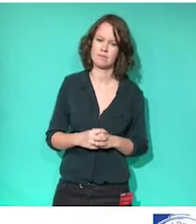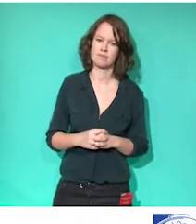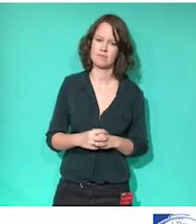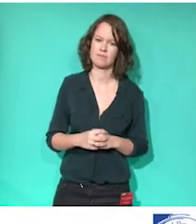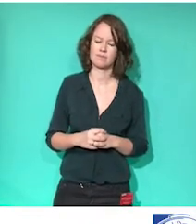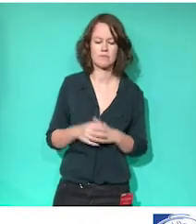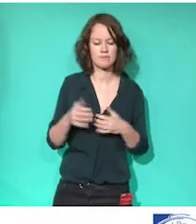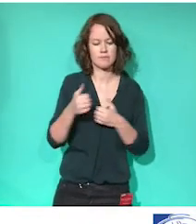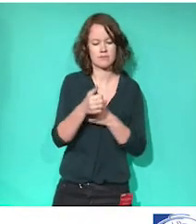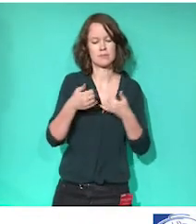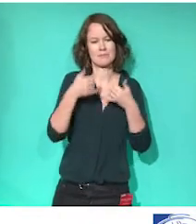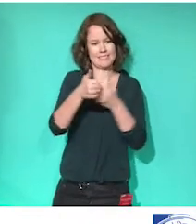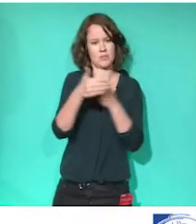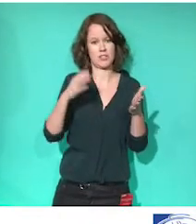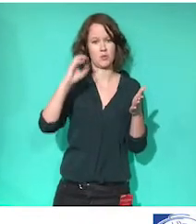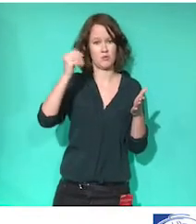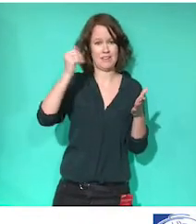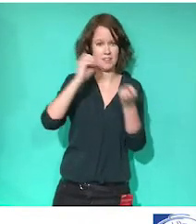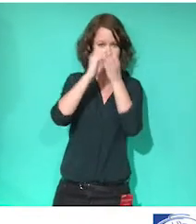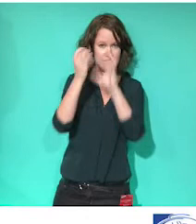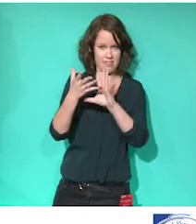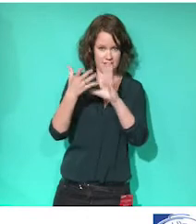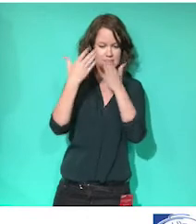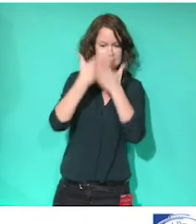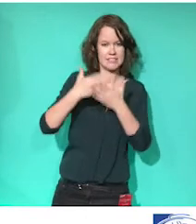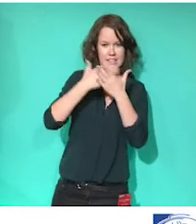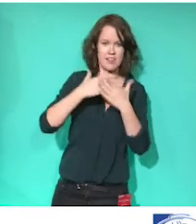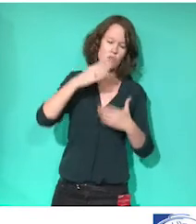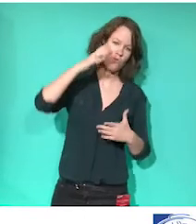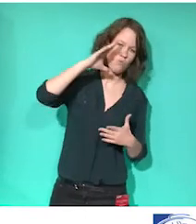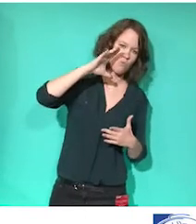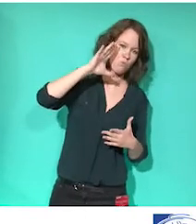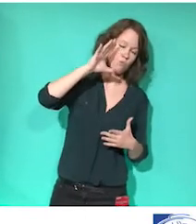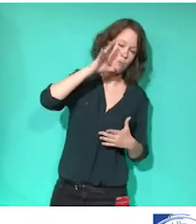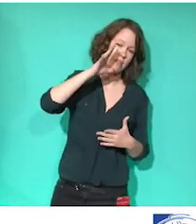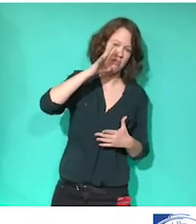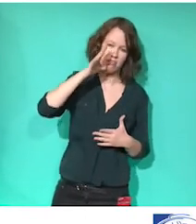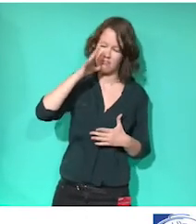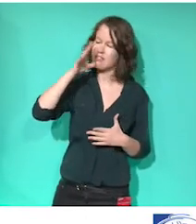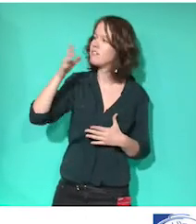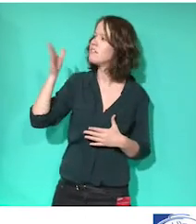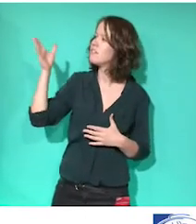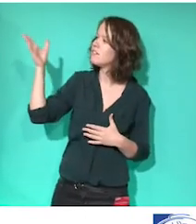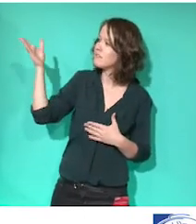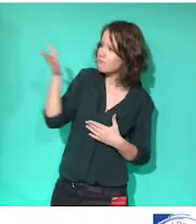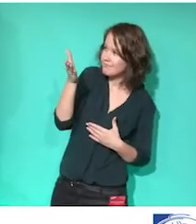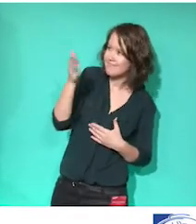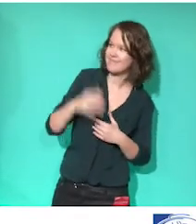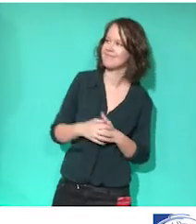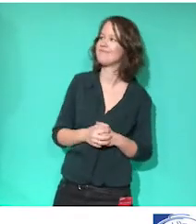Prix de la catégorie numérique, internet, cinéwoman, Véronique Lebris. Mettez-vous là, Véronique, on ne vous voit pas sinon.